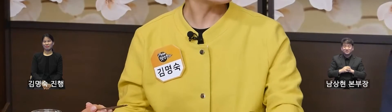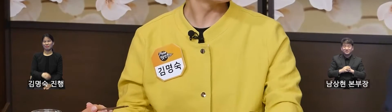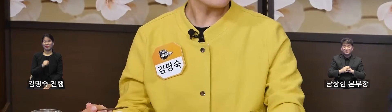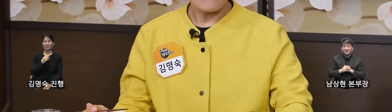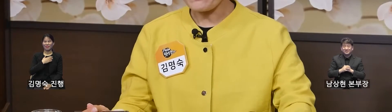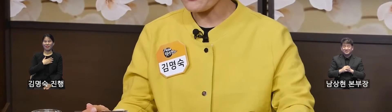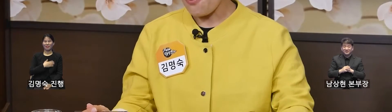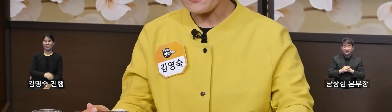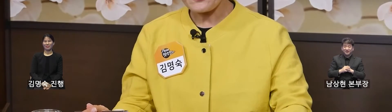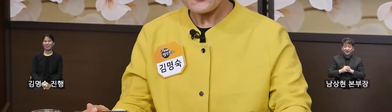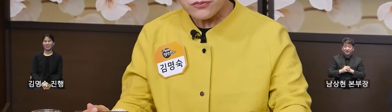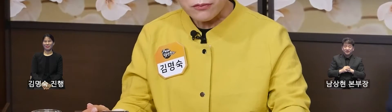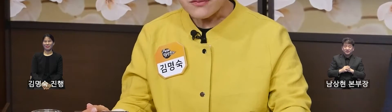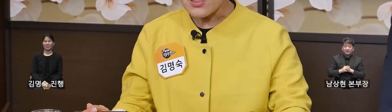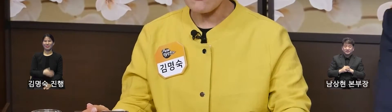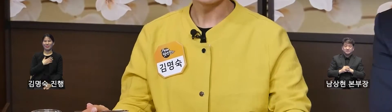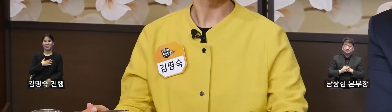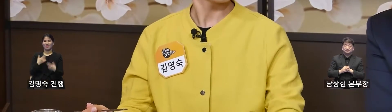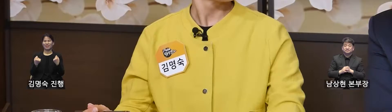아우.